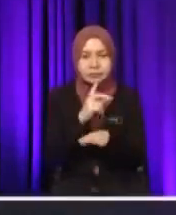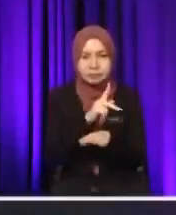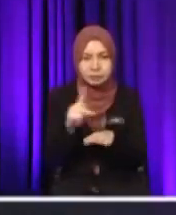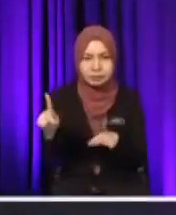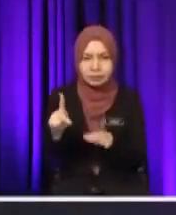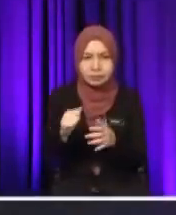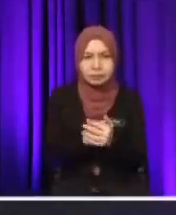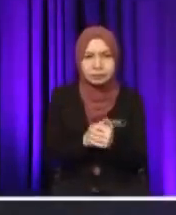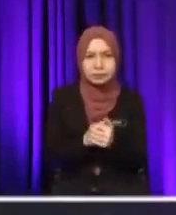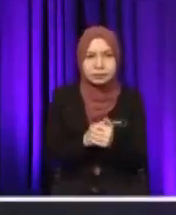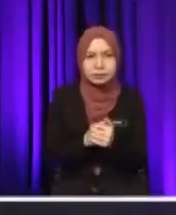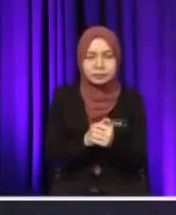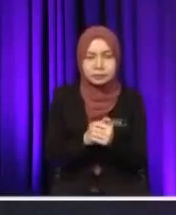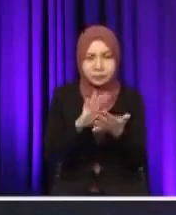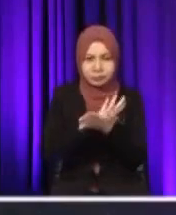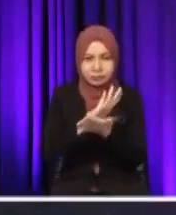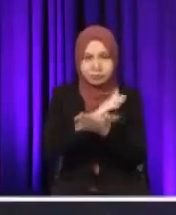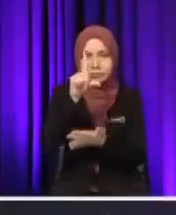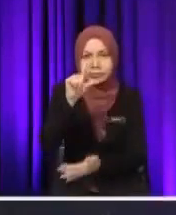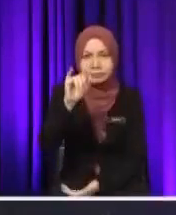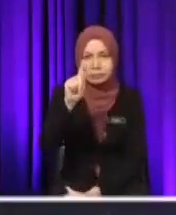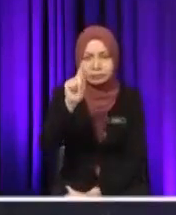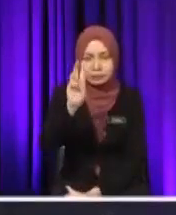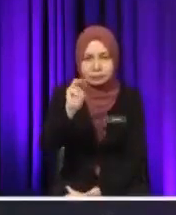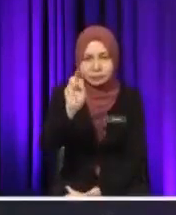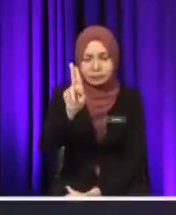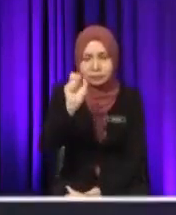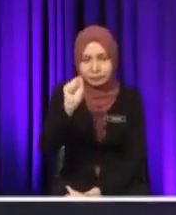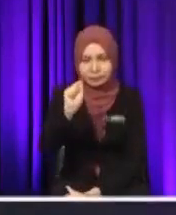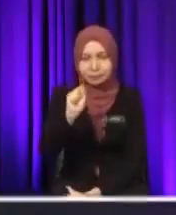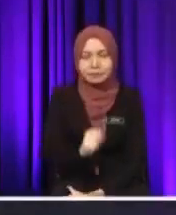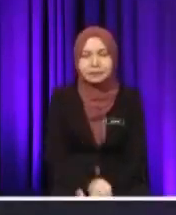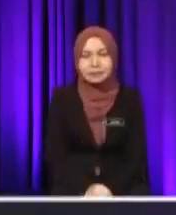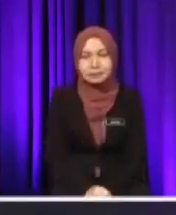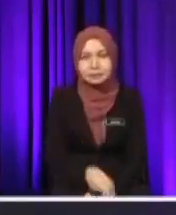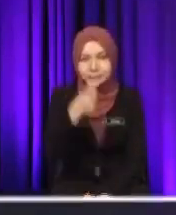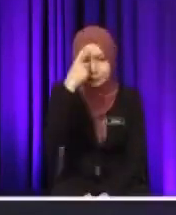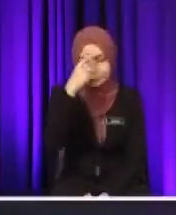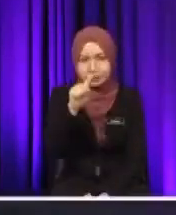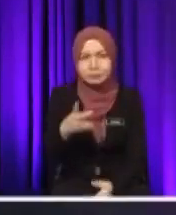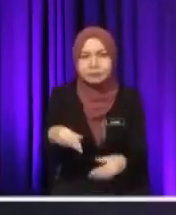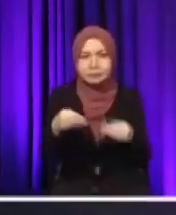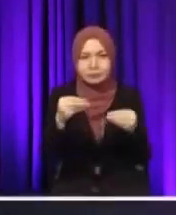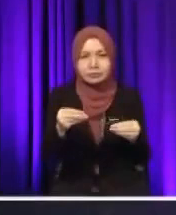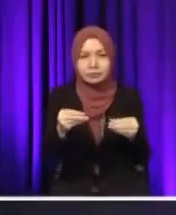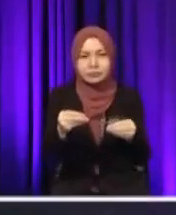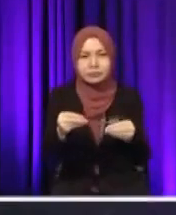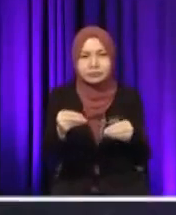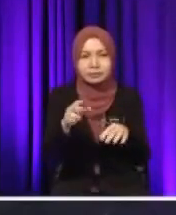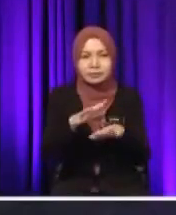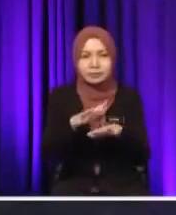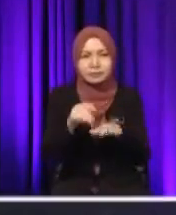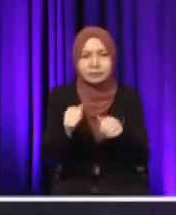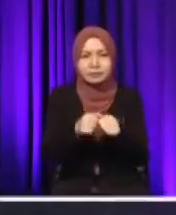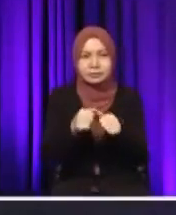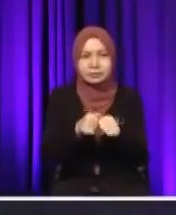kertas litmus. Okey, kita gunakan kertas litmus. Anda boleh bagikan pada setiap orang satu ni. Okey, ceraikan sedikit, masukkan ke